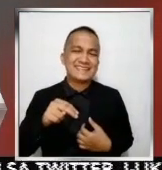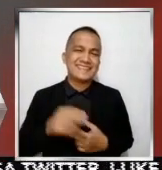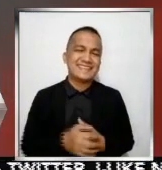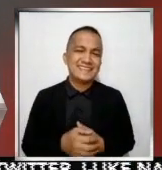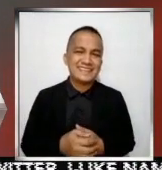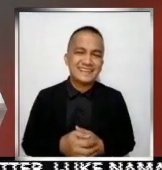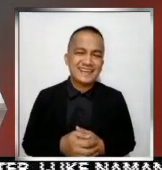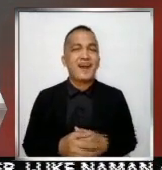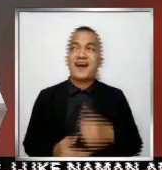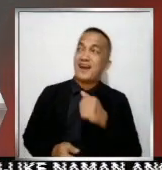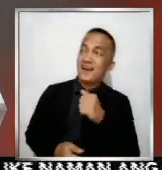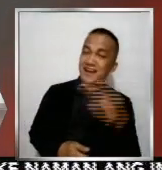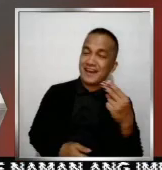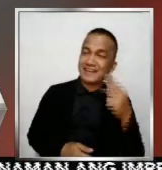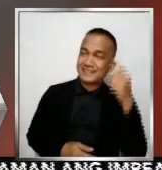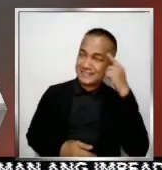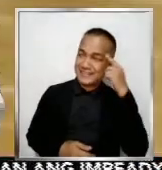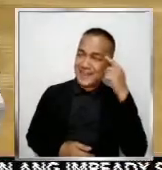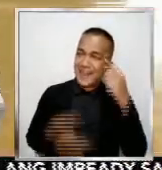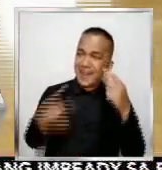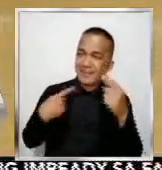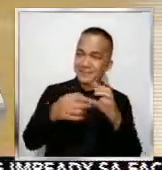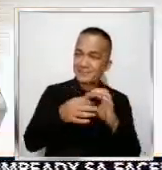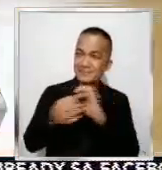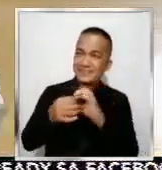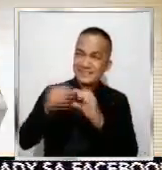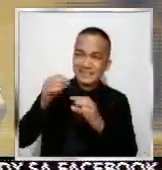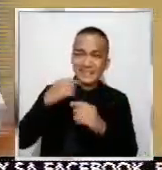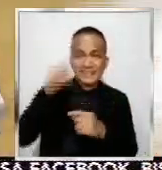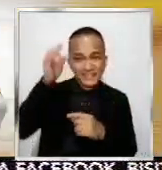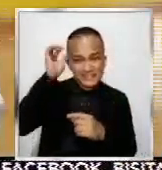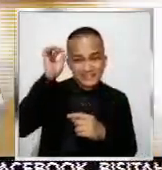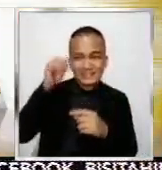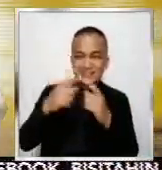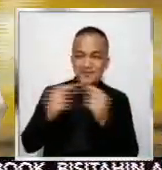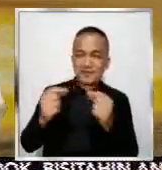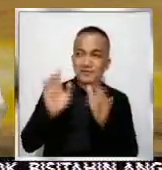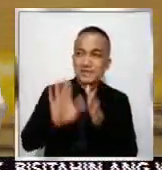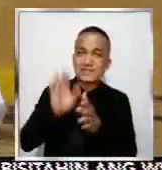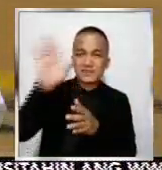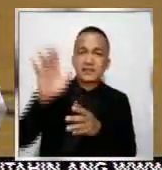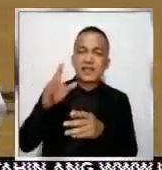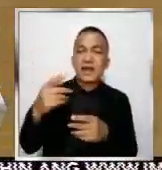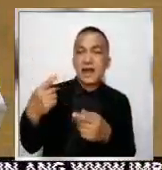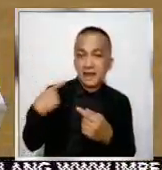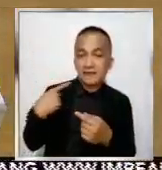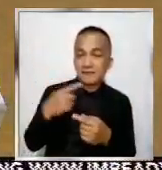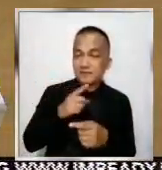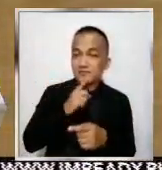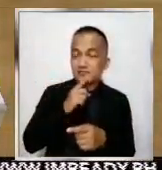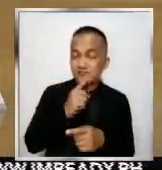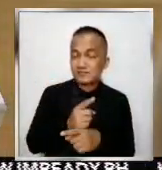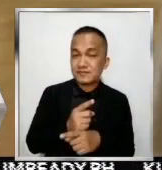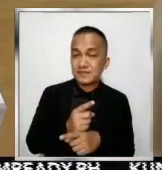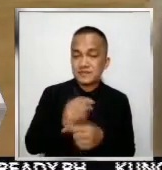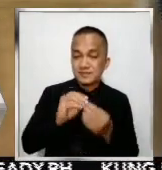I think it has something to do with Neo Phoenix. I think Japanese basketball really has number one